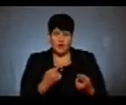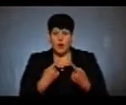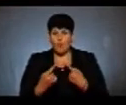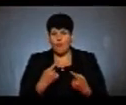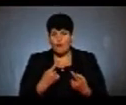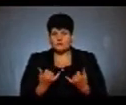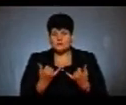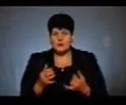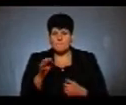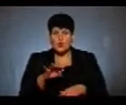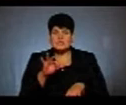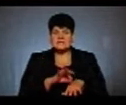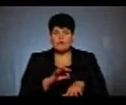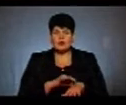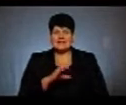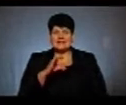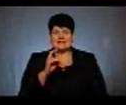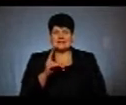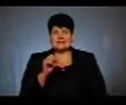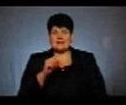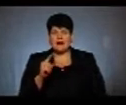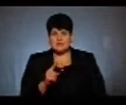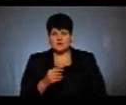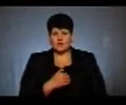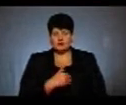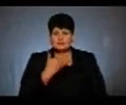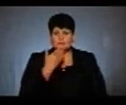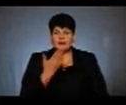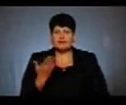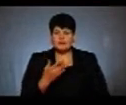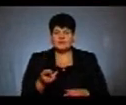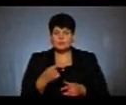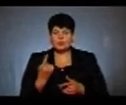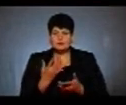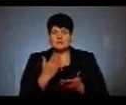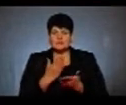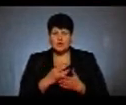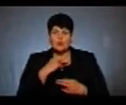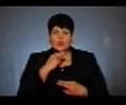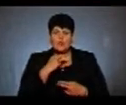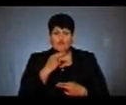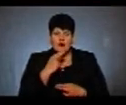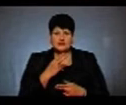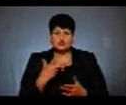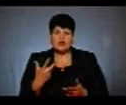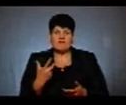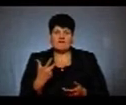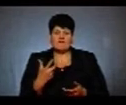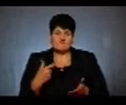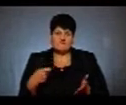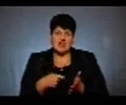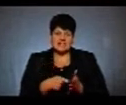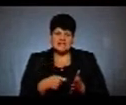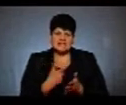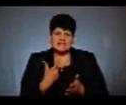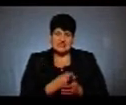про захворювання сказ. Насамперед хочу запитати, де на Тернопільщині зосереджувалася увага щодо вакцинації диких тварин? Ну,